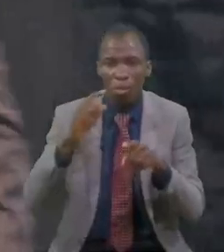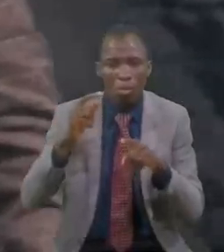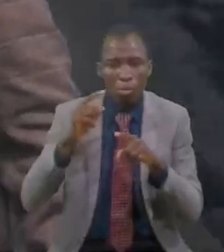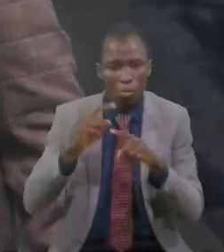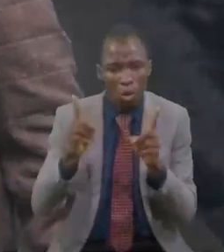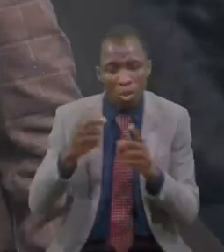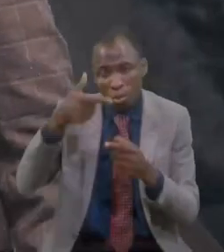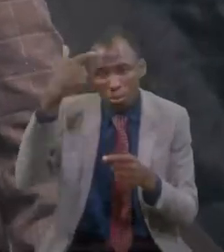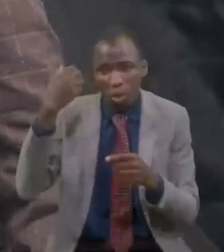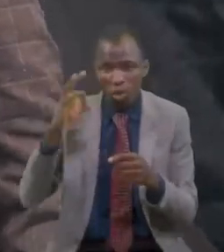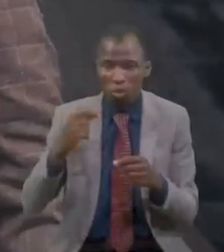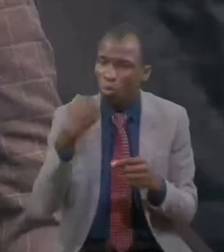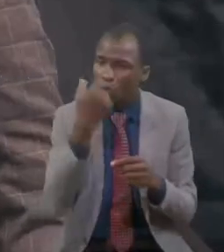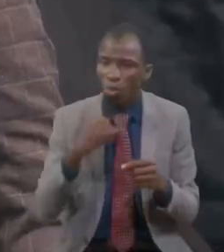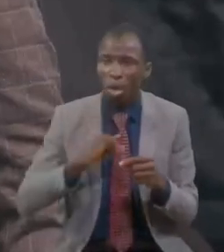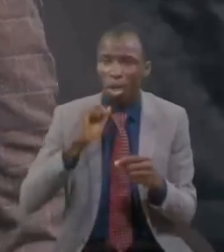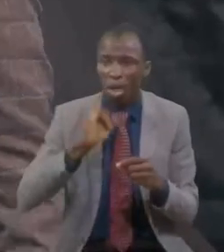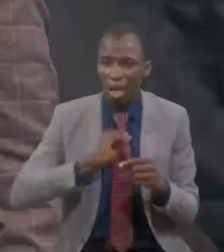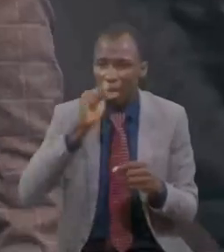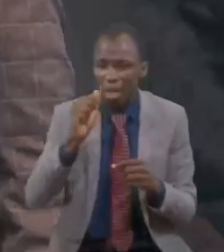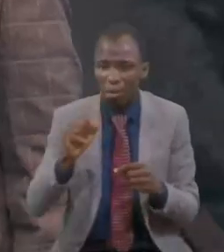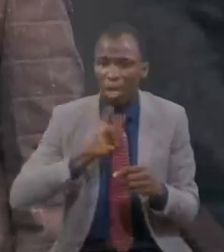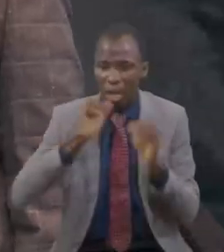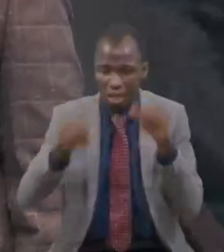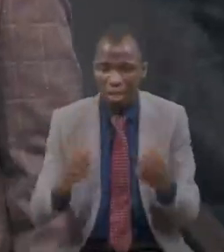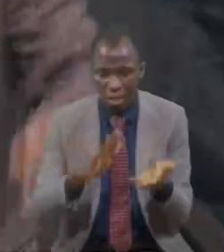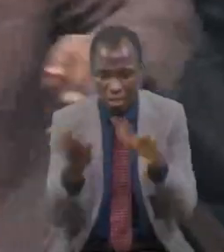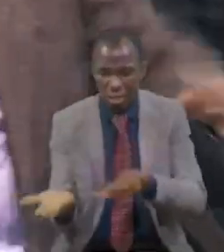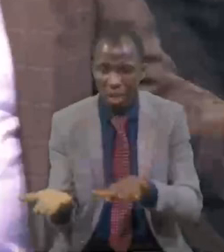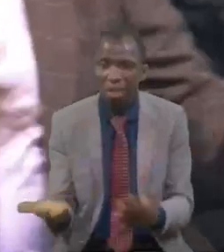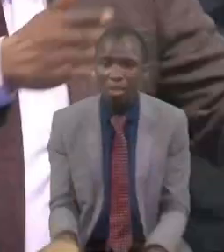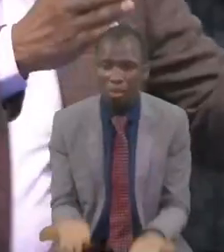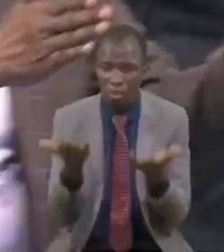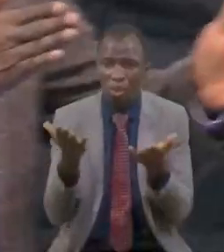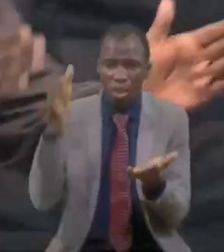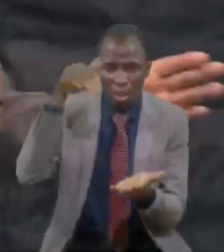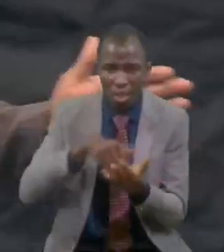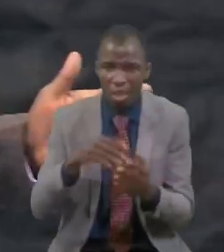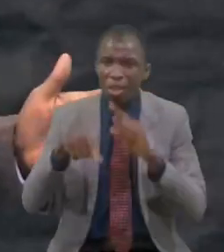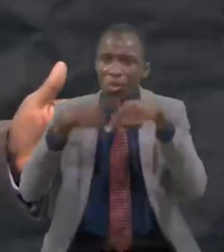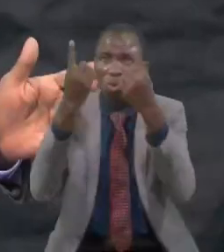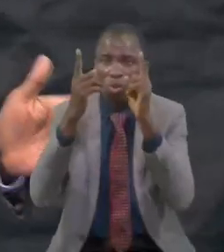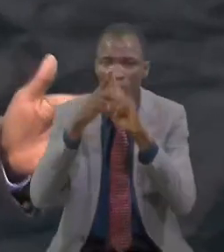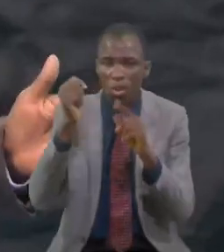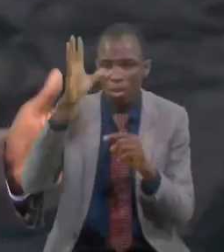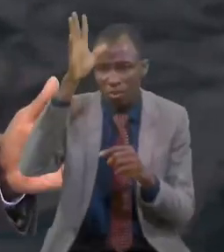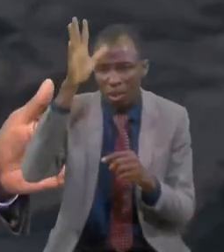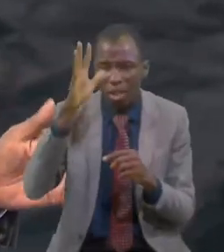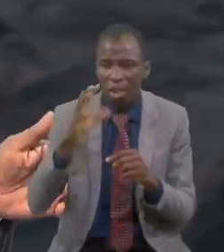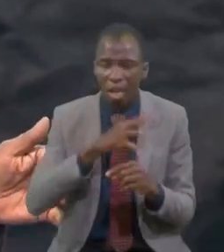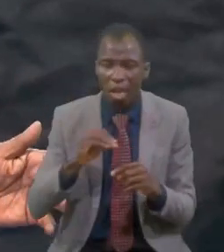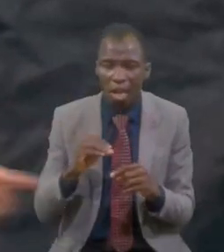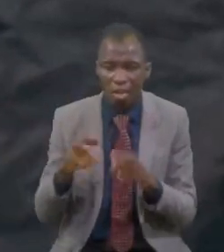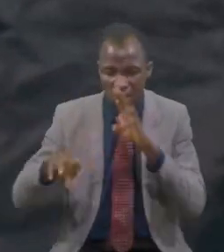qui je suis je peux mourir et ressusciter et retourner vers le Père et m'assoir